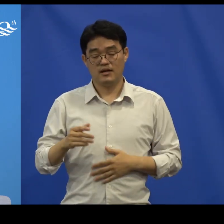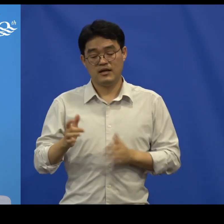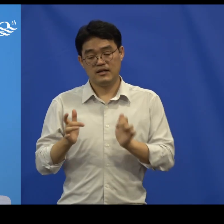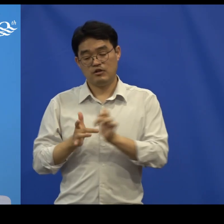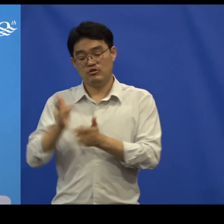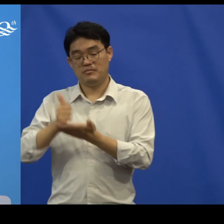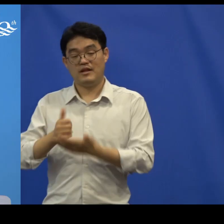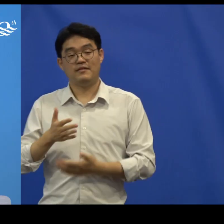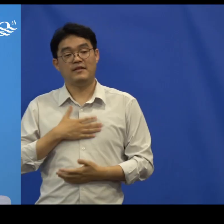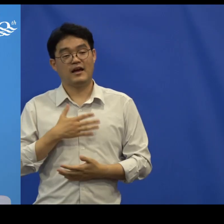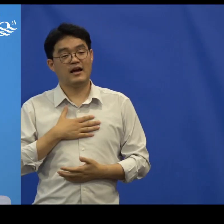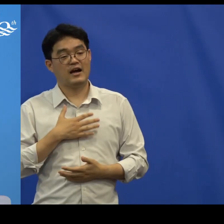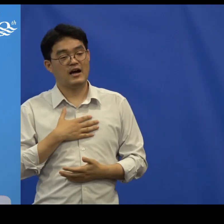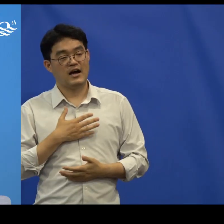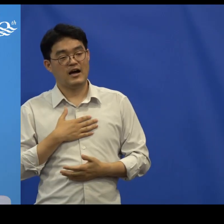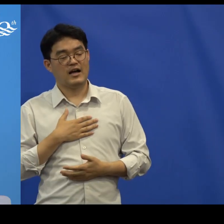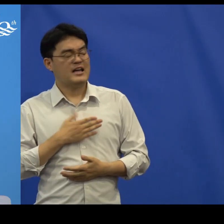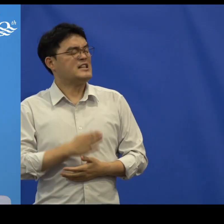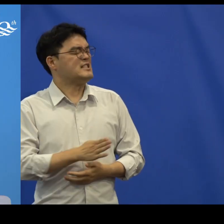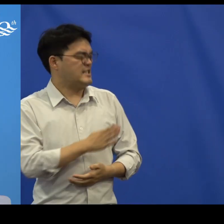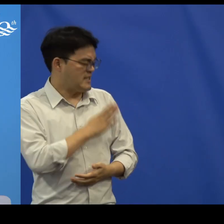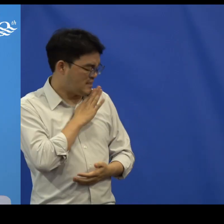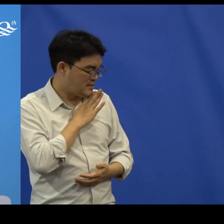하시거늘 아멘 주 예수의 오시옵소서.